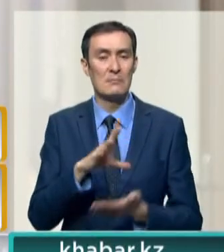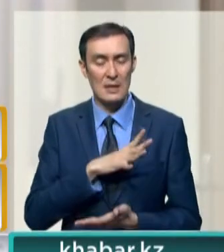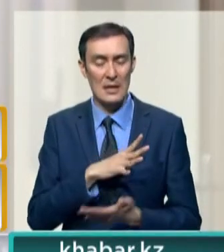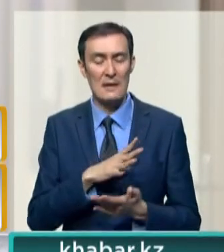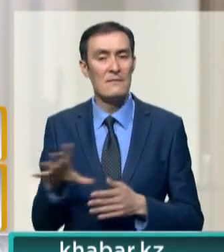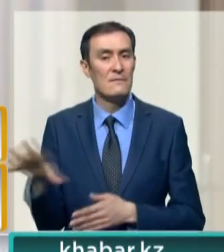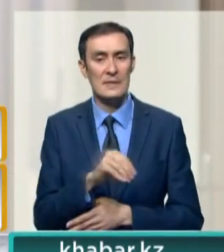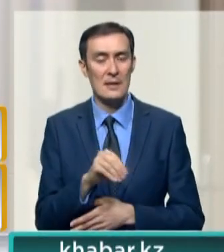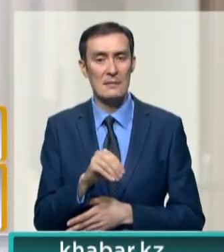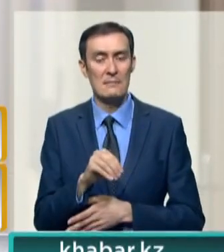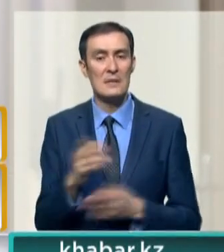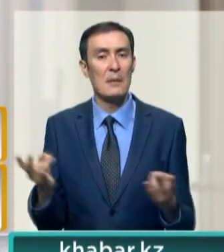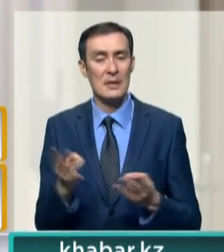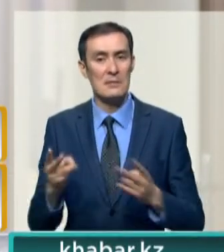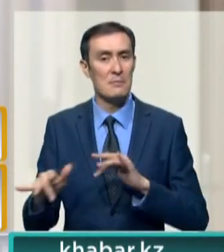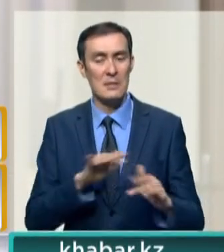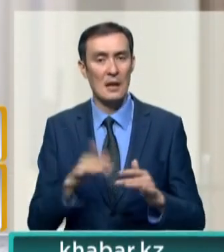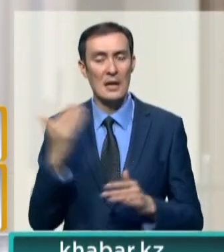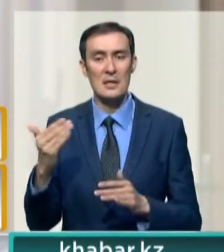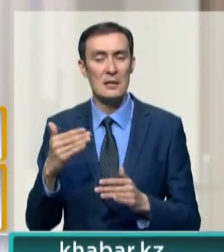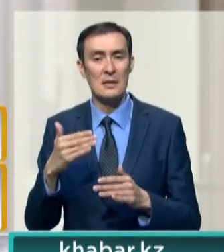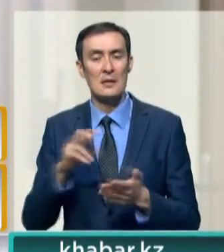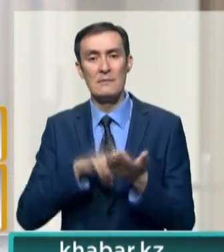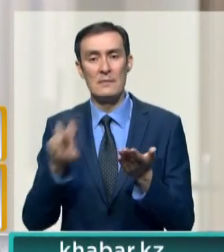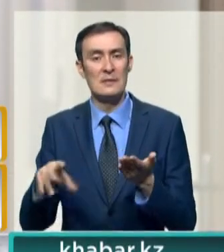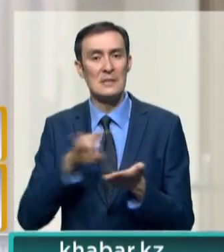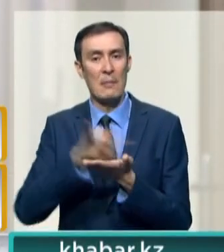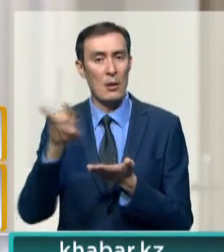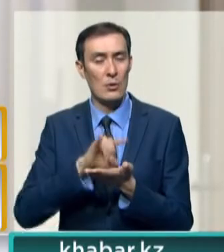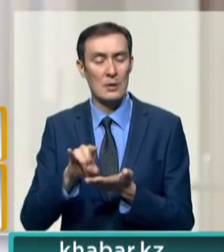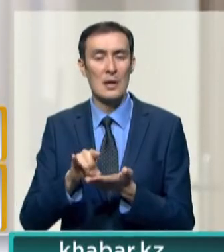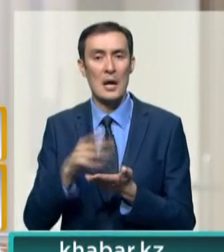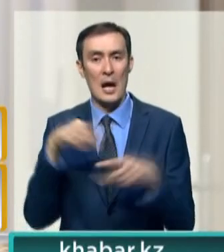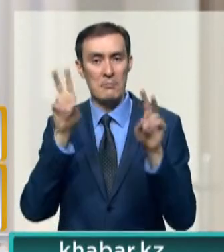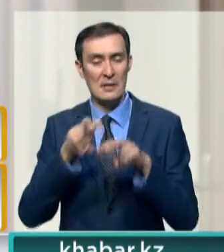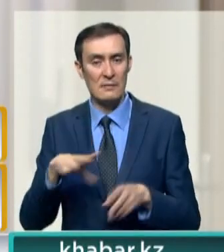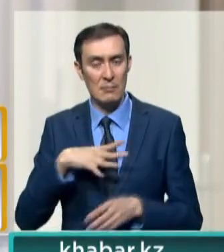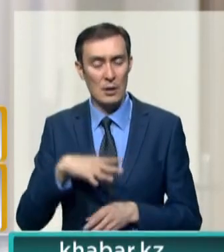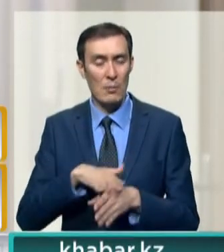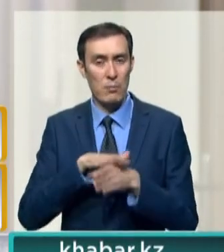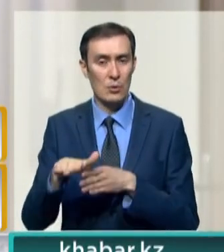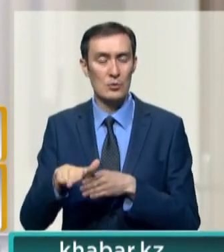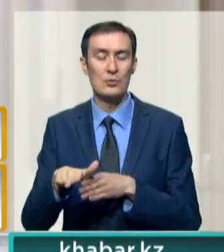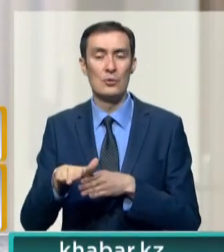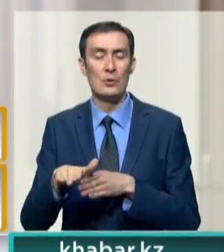все необходимые меры. Они не покидали салон самолета, обследование, их осмотр и